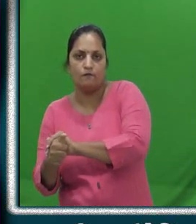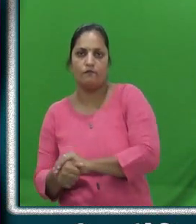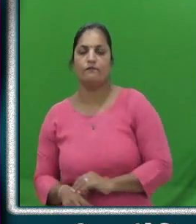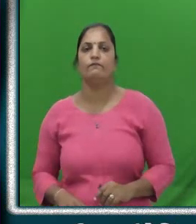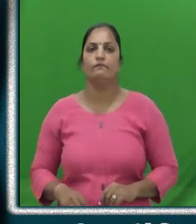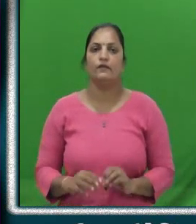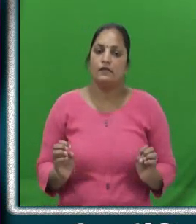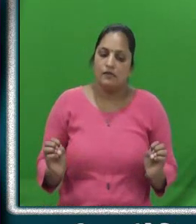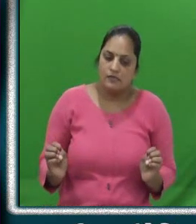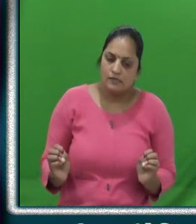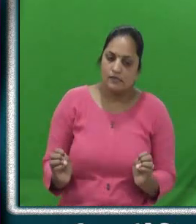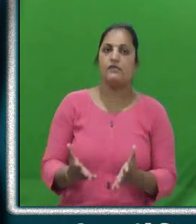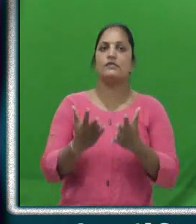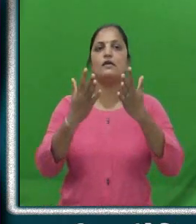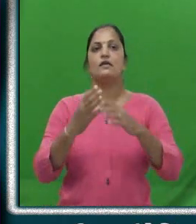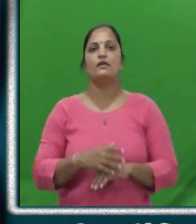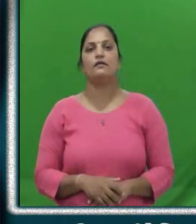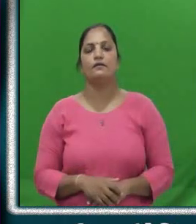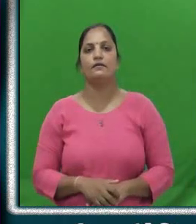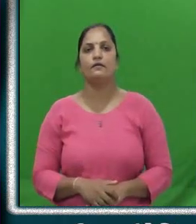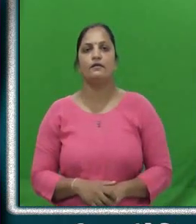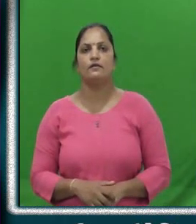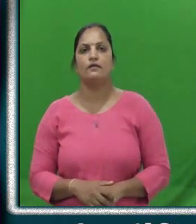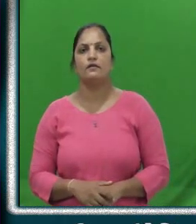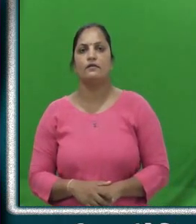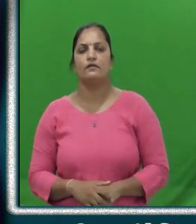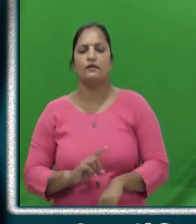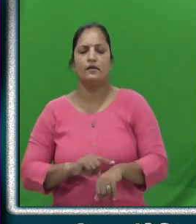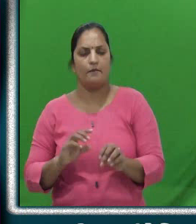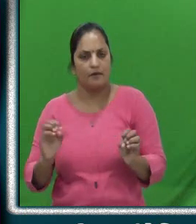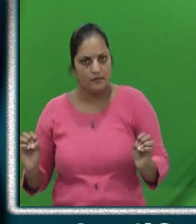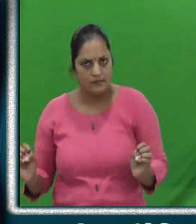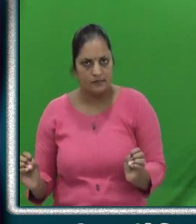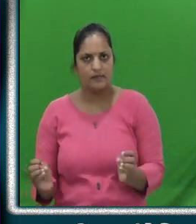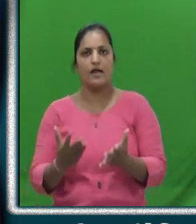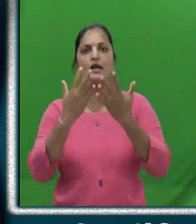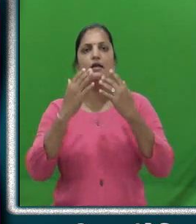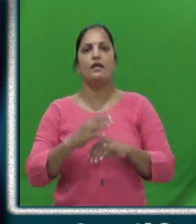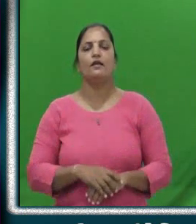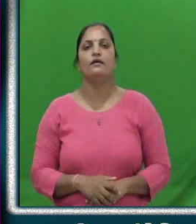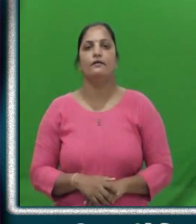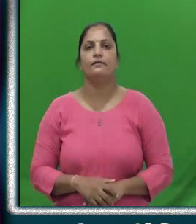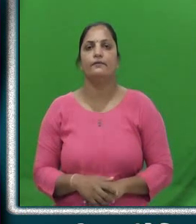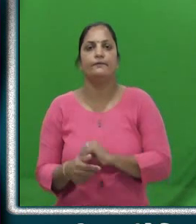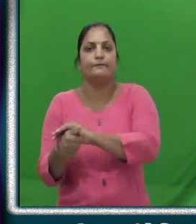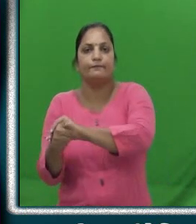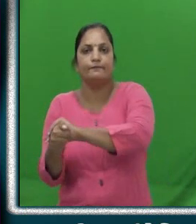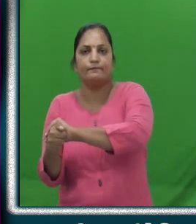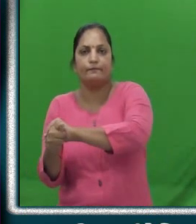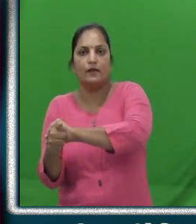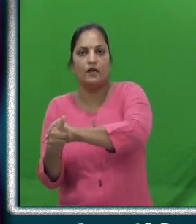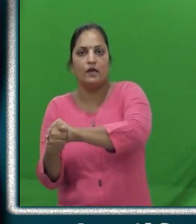થાય બિગિન એટલે સ્ટાર્ટ થાય બિગિનિંગ સ્ટાર્ટિંગ તો બિગિનિંગ વિથ